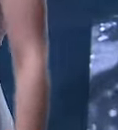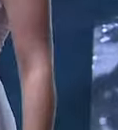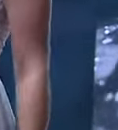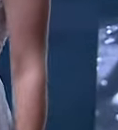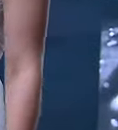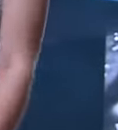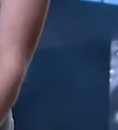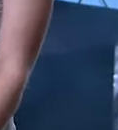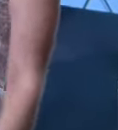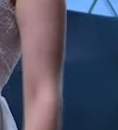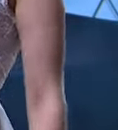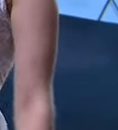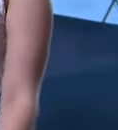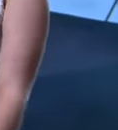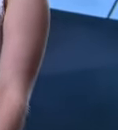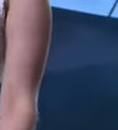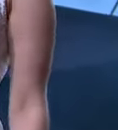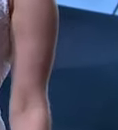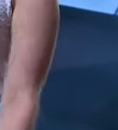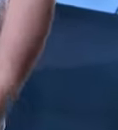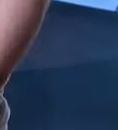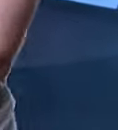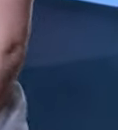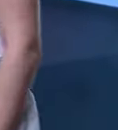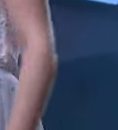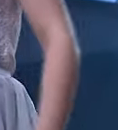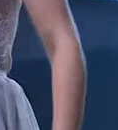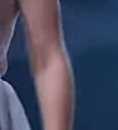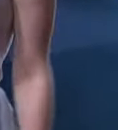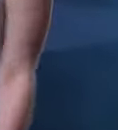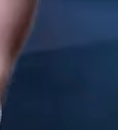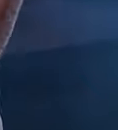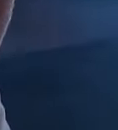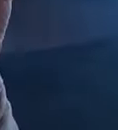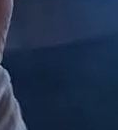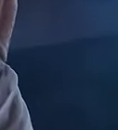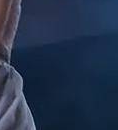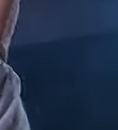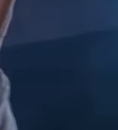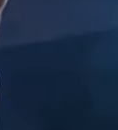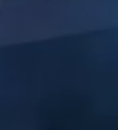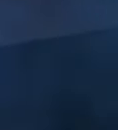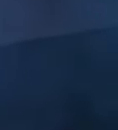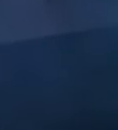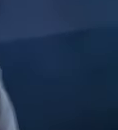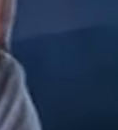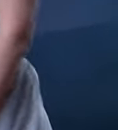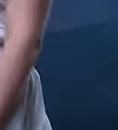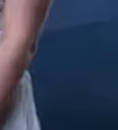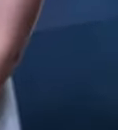złe, uwierzyć w miłość. Wystarczy tylko chcieć powitać nowy